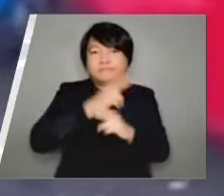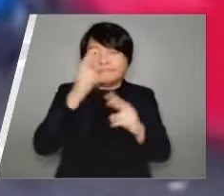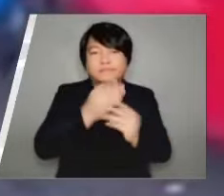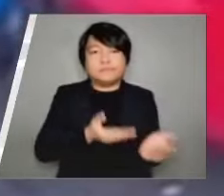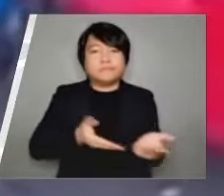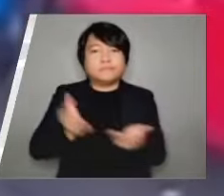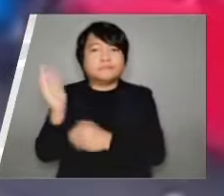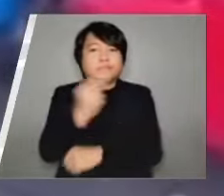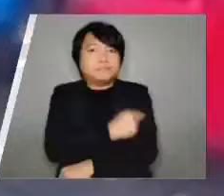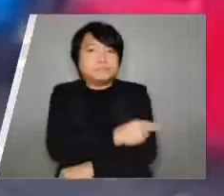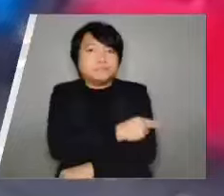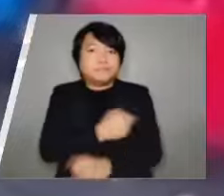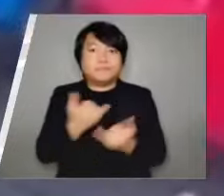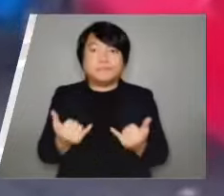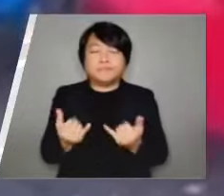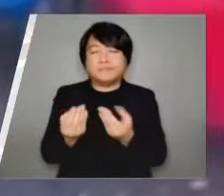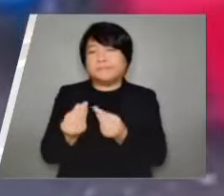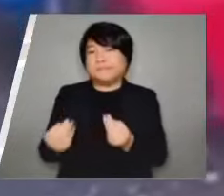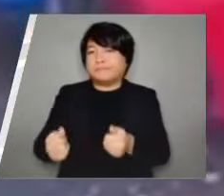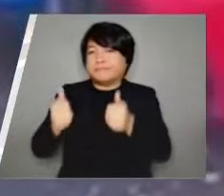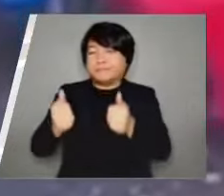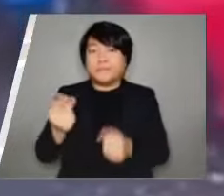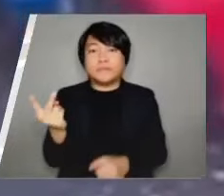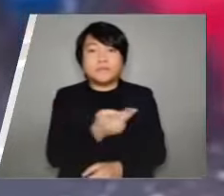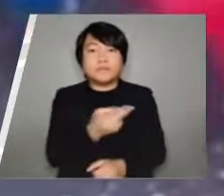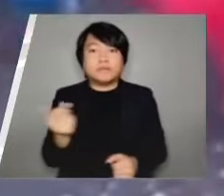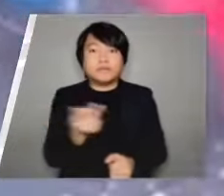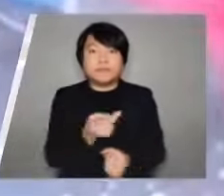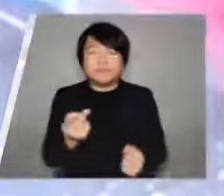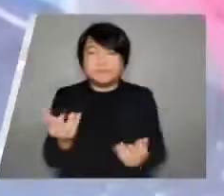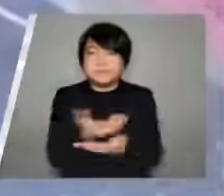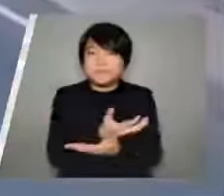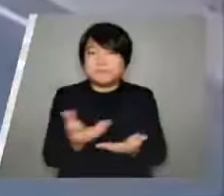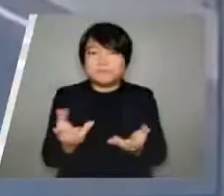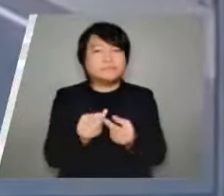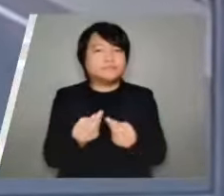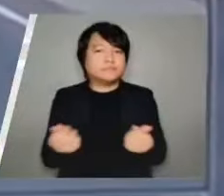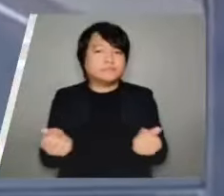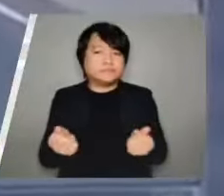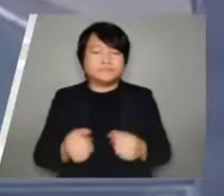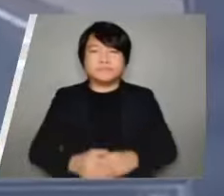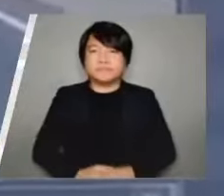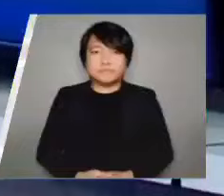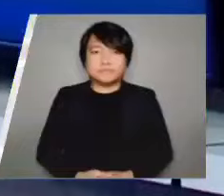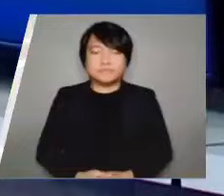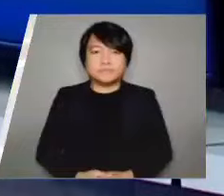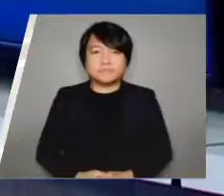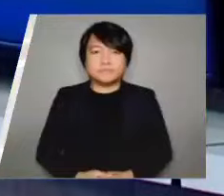kanilang lagay at handa naman daw makipag-areglo ang mga sangkot sa aksidente.